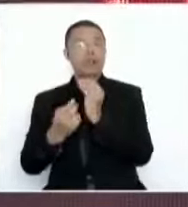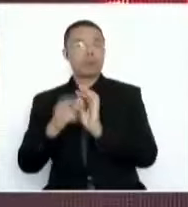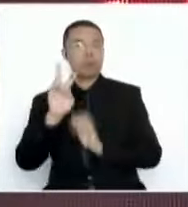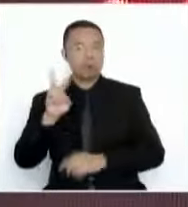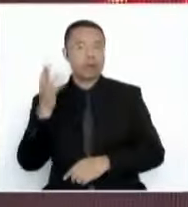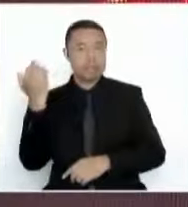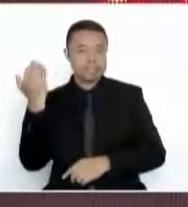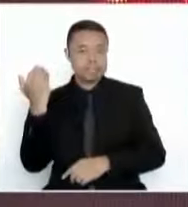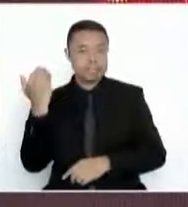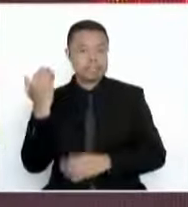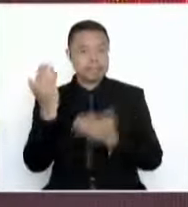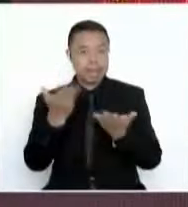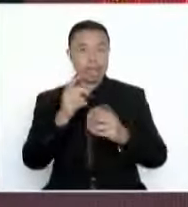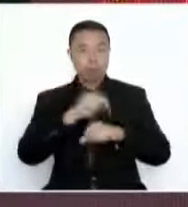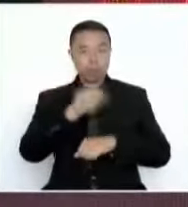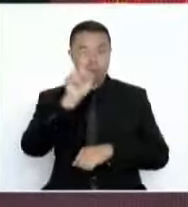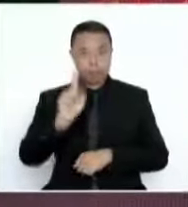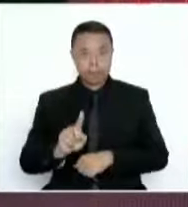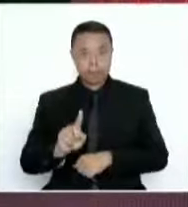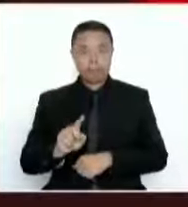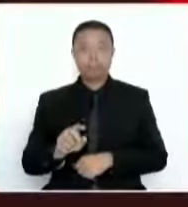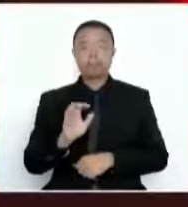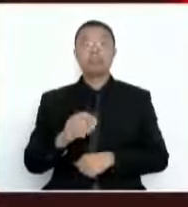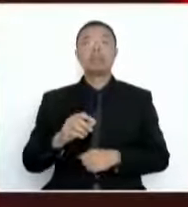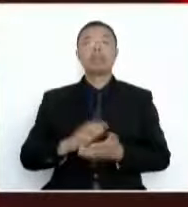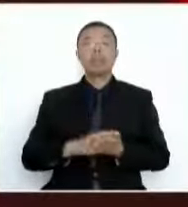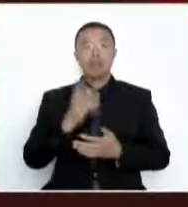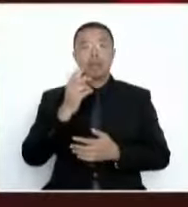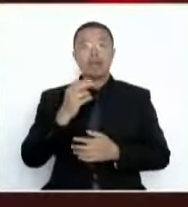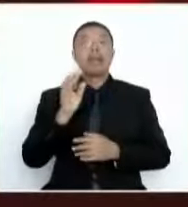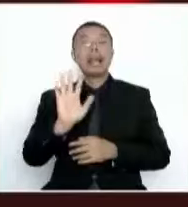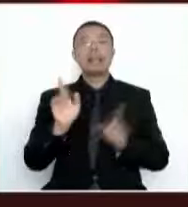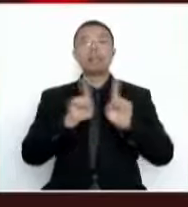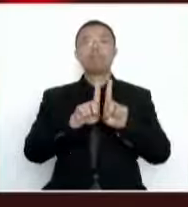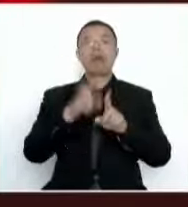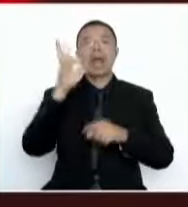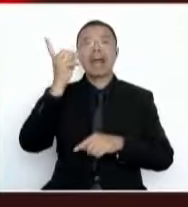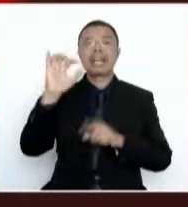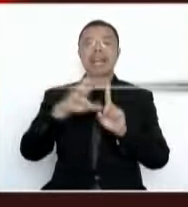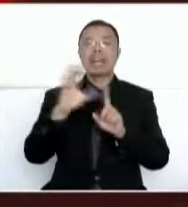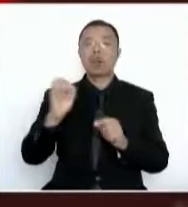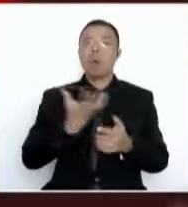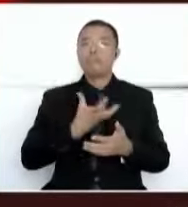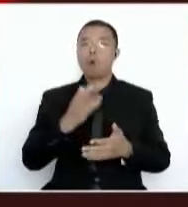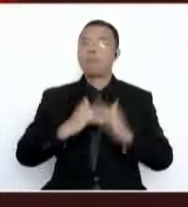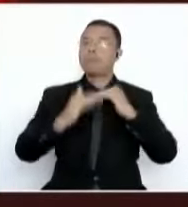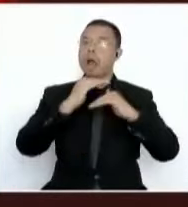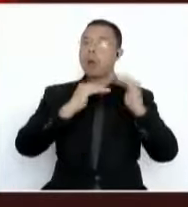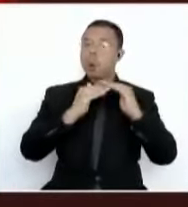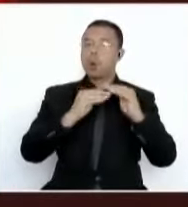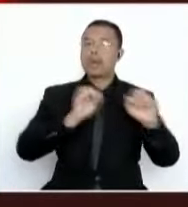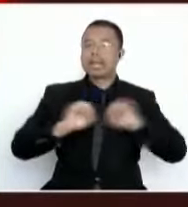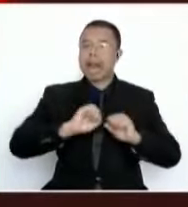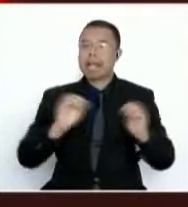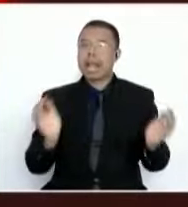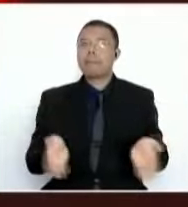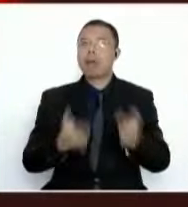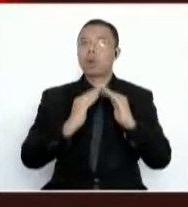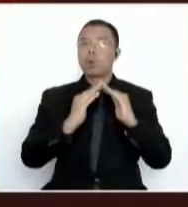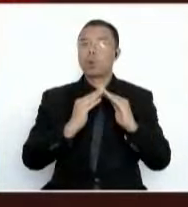nomor urut 2 waktu Bapak 1 menit baik pasangan ro akan komitmen untuk membangun atau yang kita kenal dengan gerakan membangun